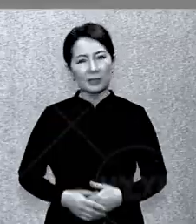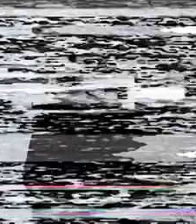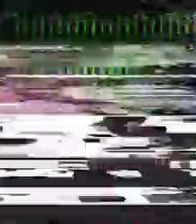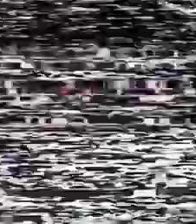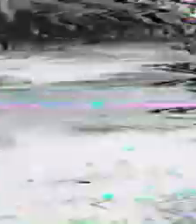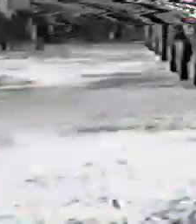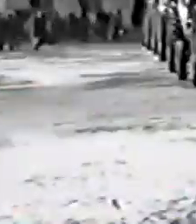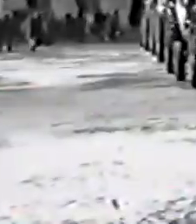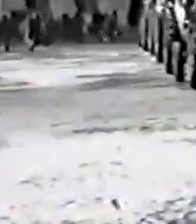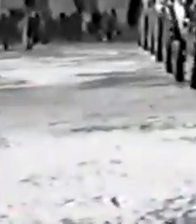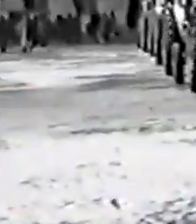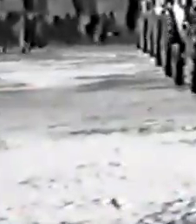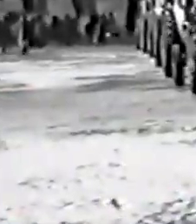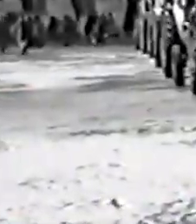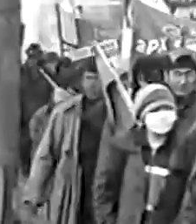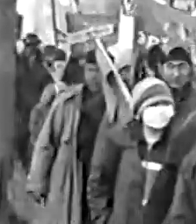юм шиг байна.